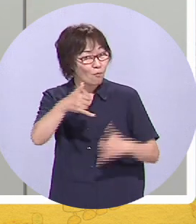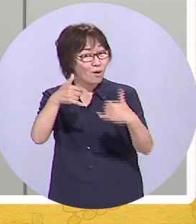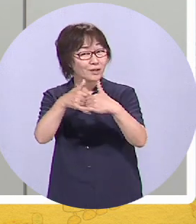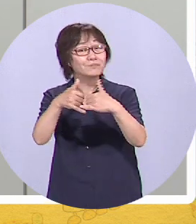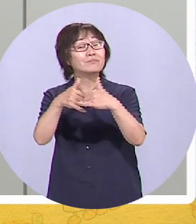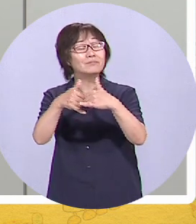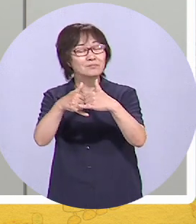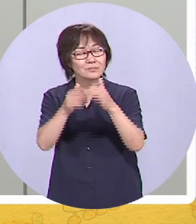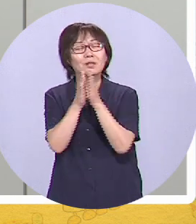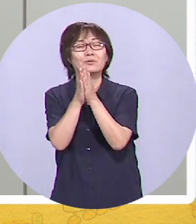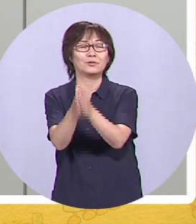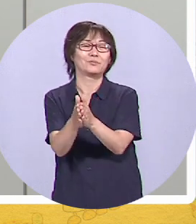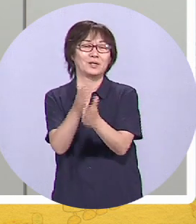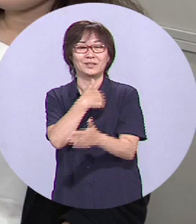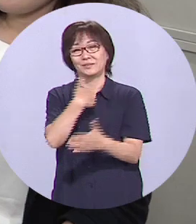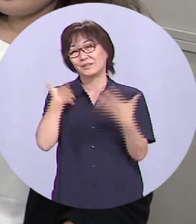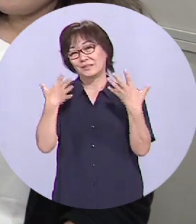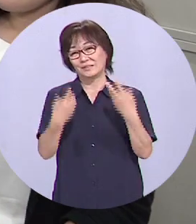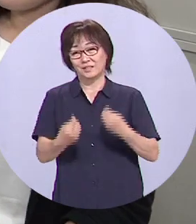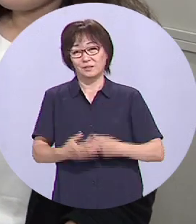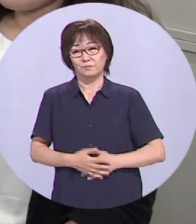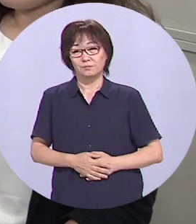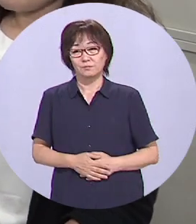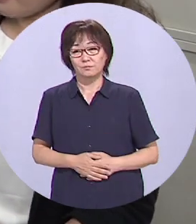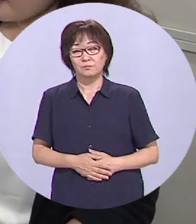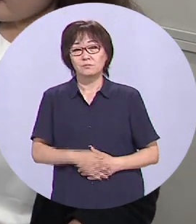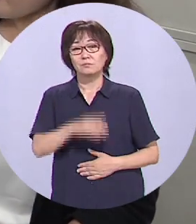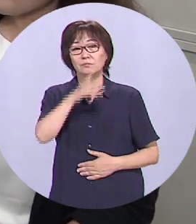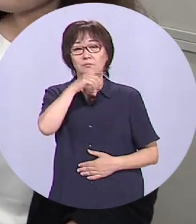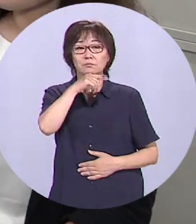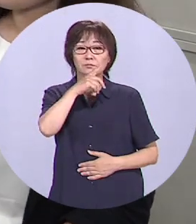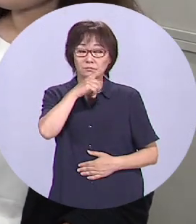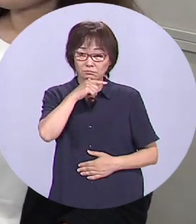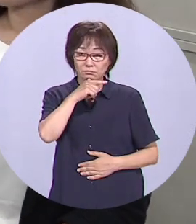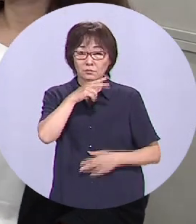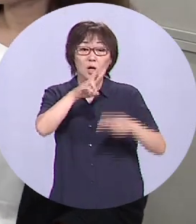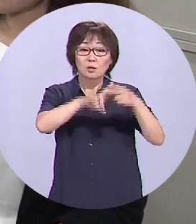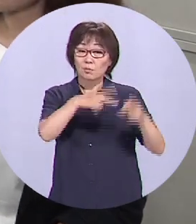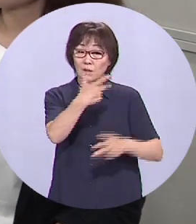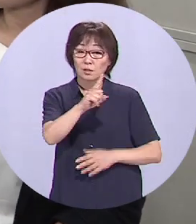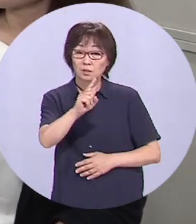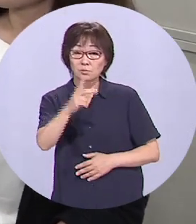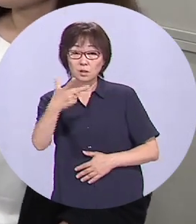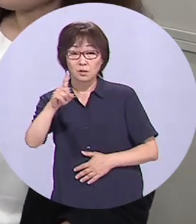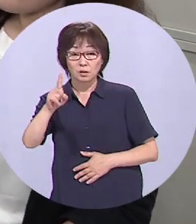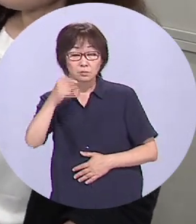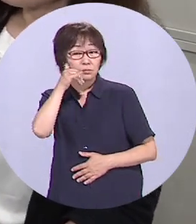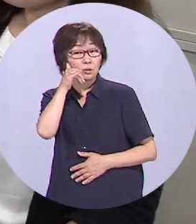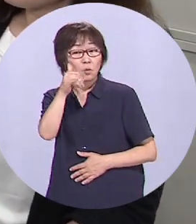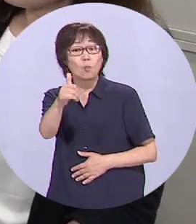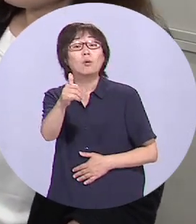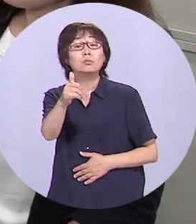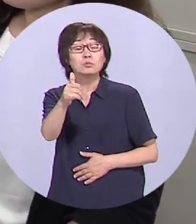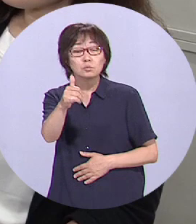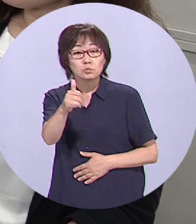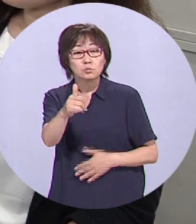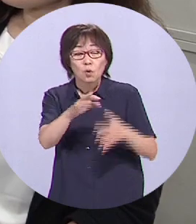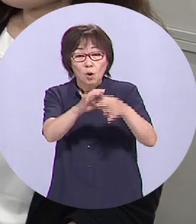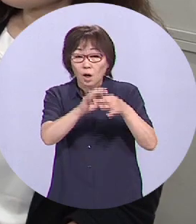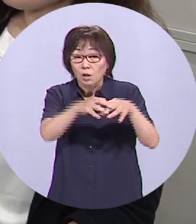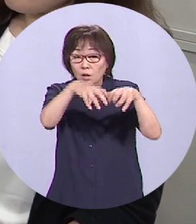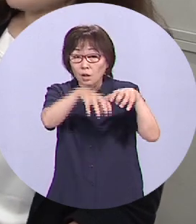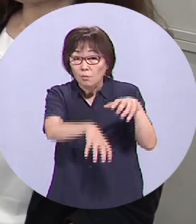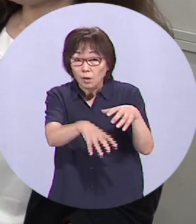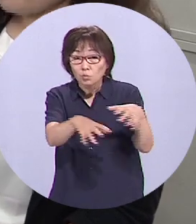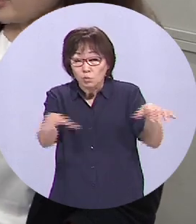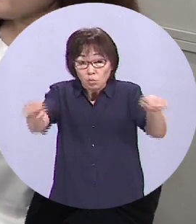願いすることができました。 なるほど。じゃあシャープ7171に電話をかけると関係機関に電話をつないでく